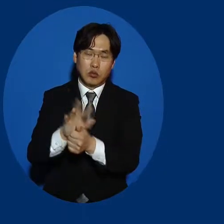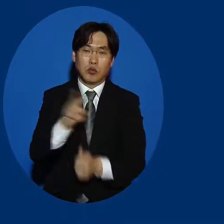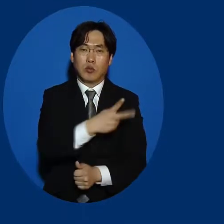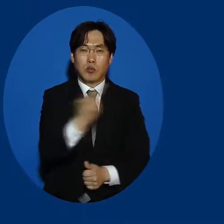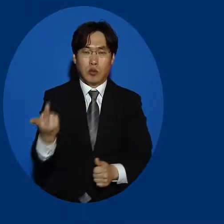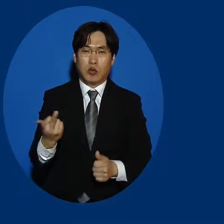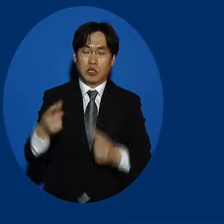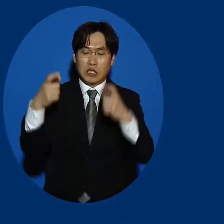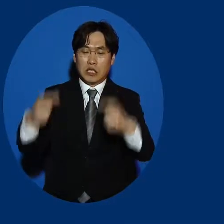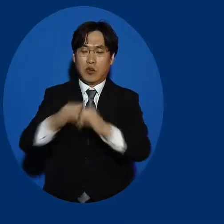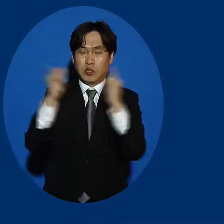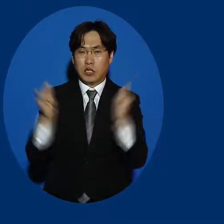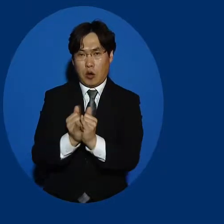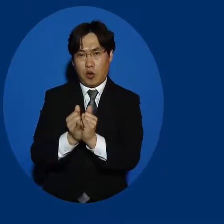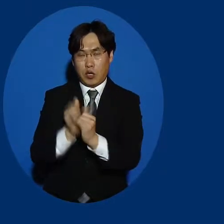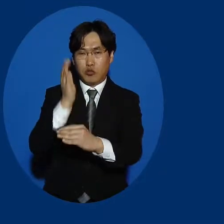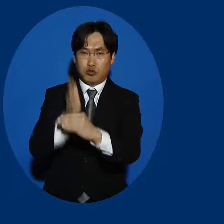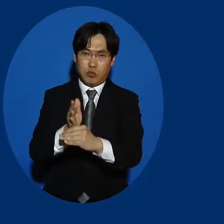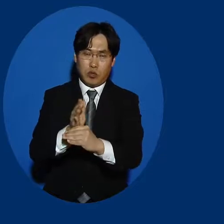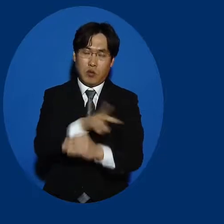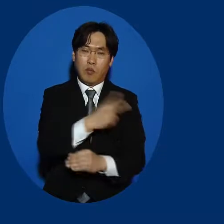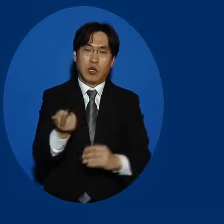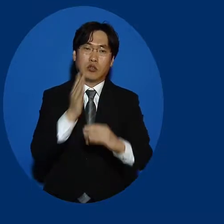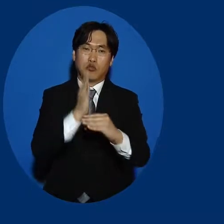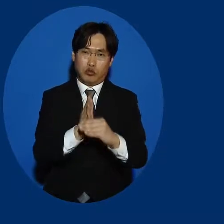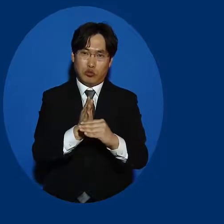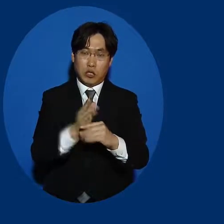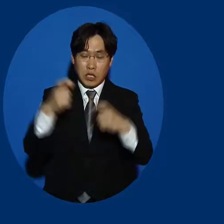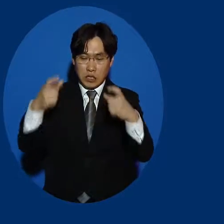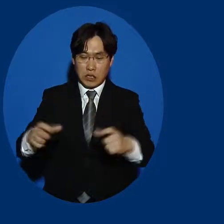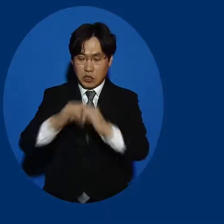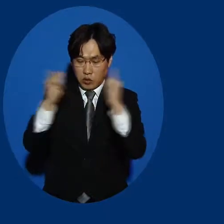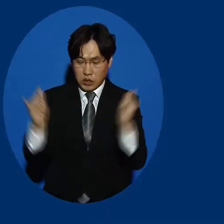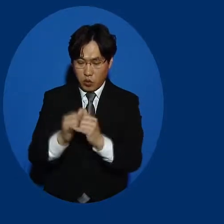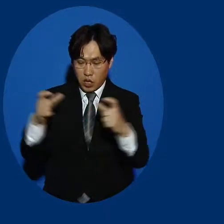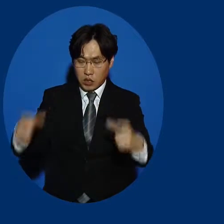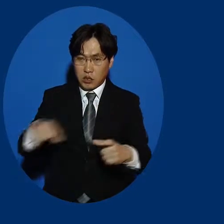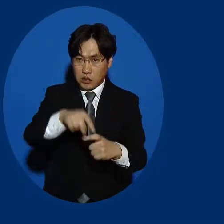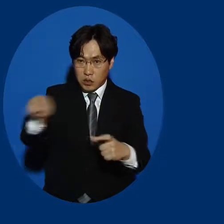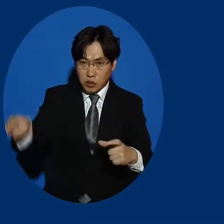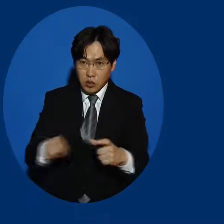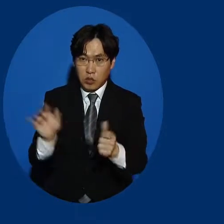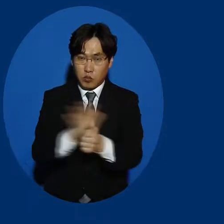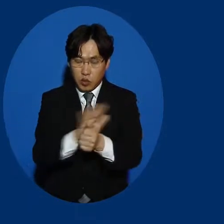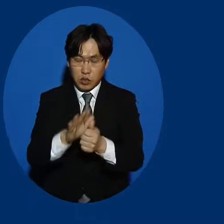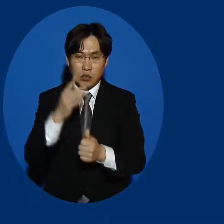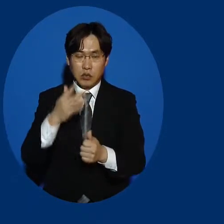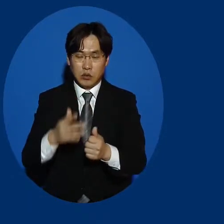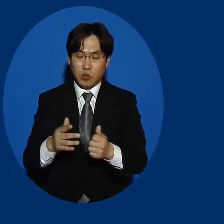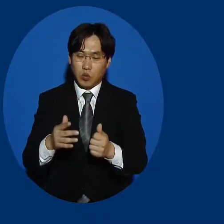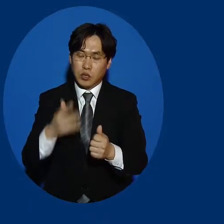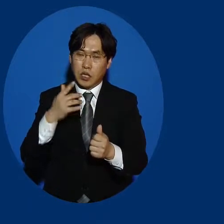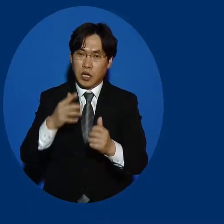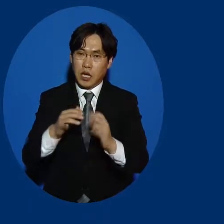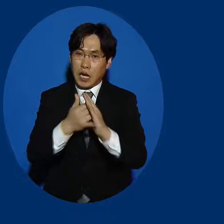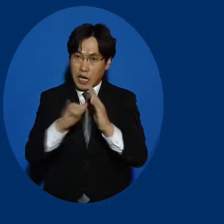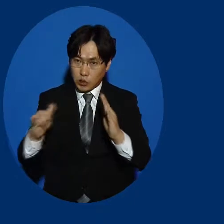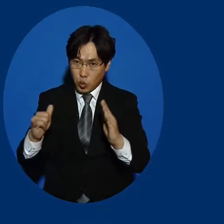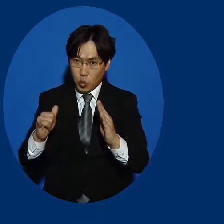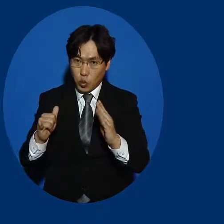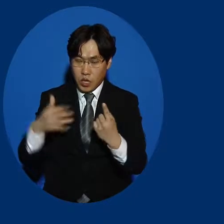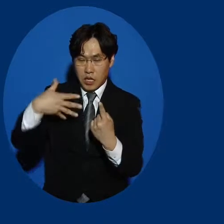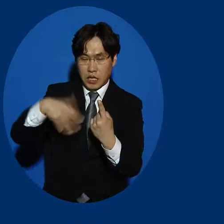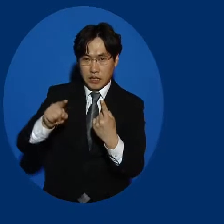있습니다. 이에 따라서 지역사회에서 장애인들을 보호해야 하는 가족들, 특히 1차적인